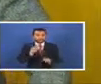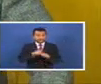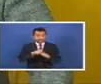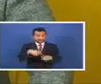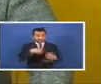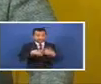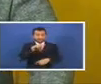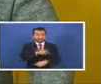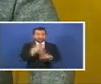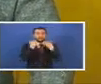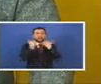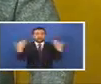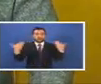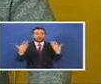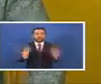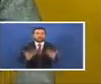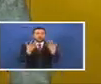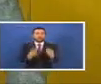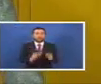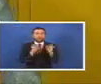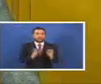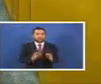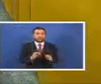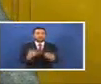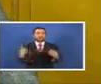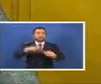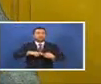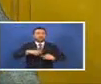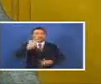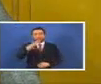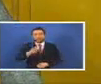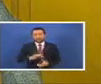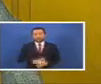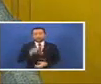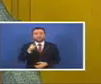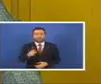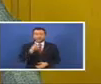işlem hukuken olduğu gibi dayanıksızdır ve